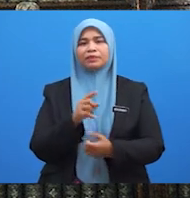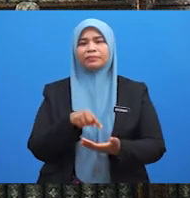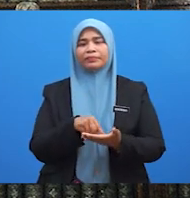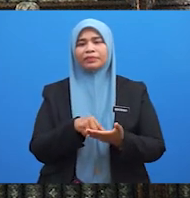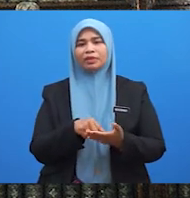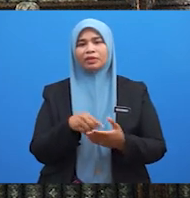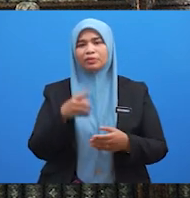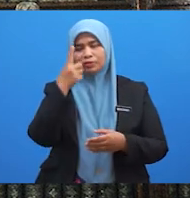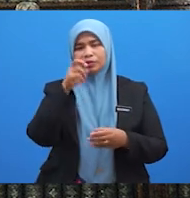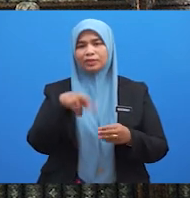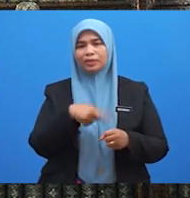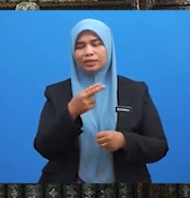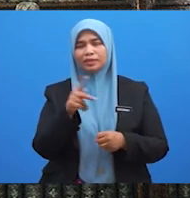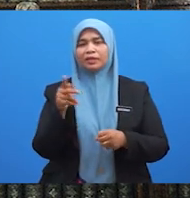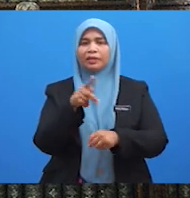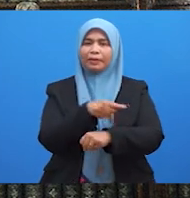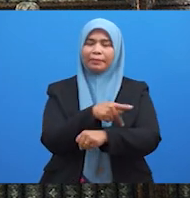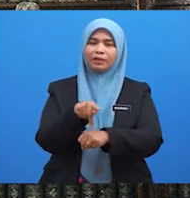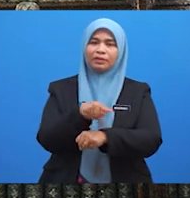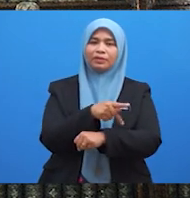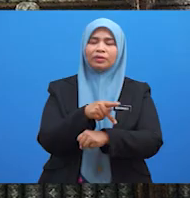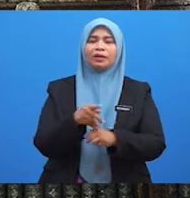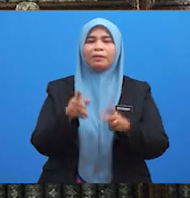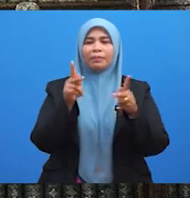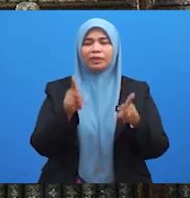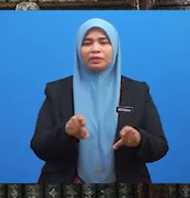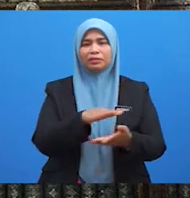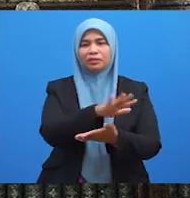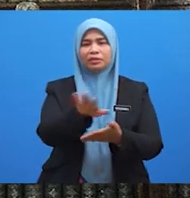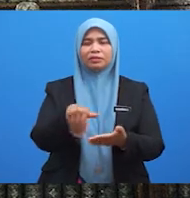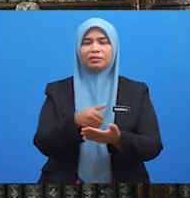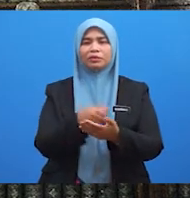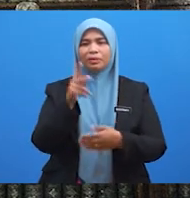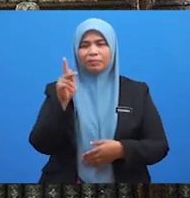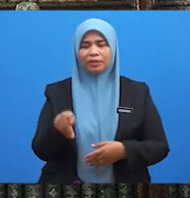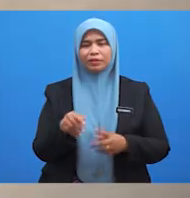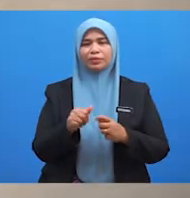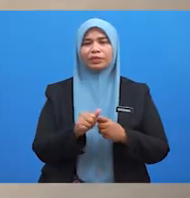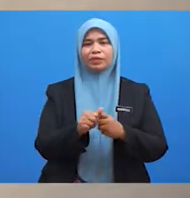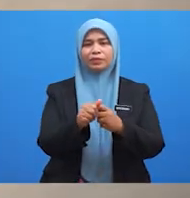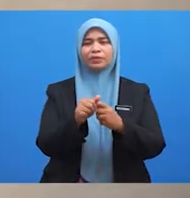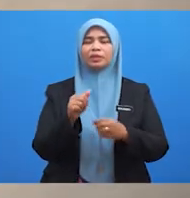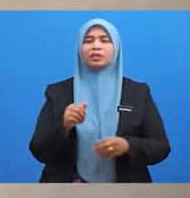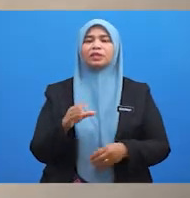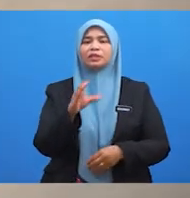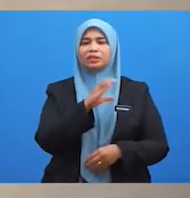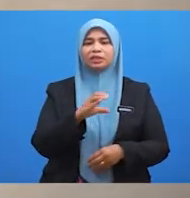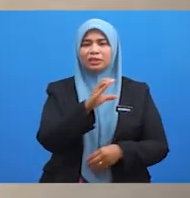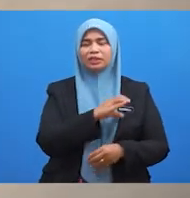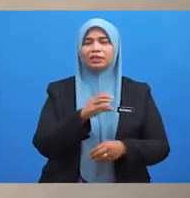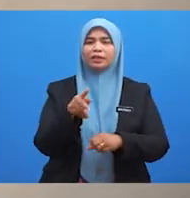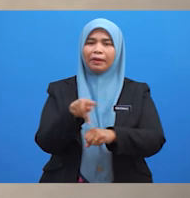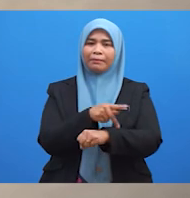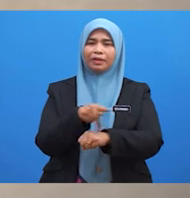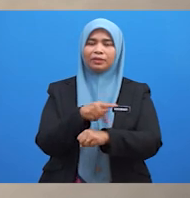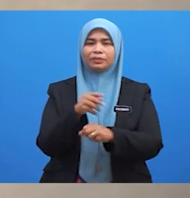Dalam menghasilkan pantun, pelajar semua perlu mengikuti ciri-ciri pantun